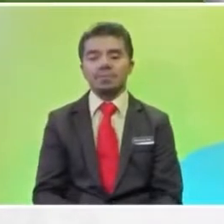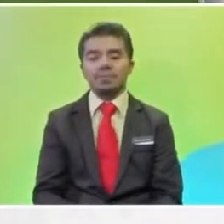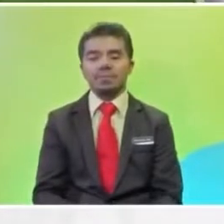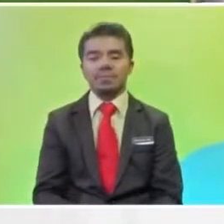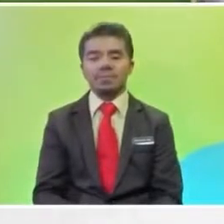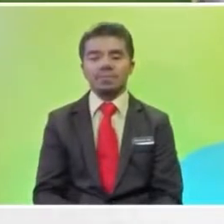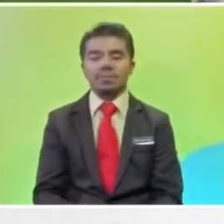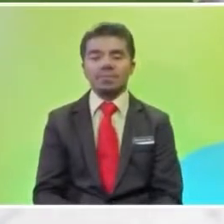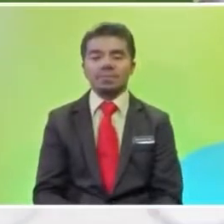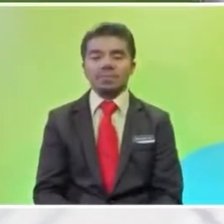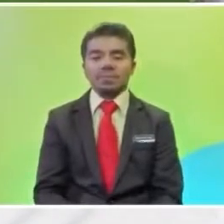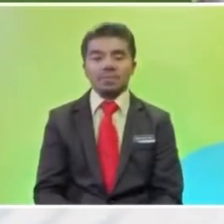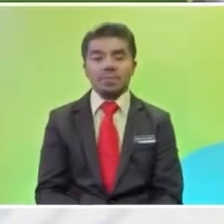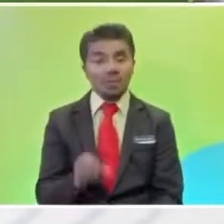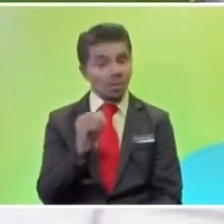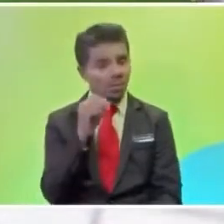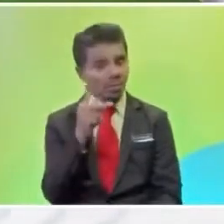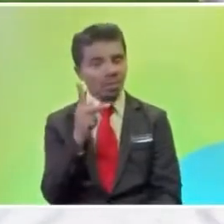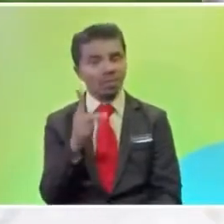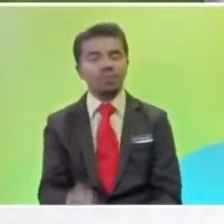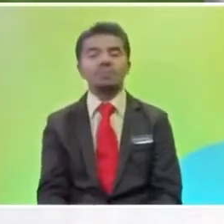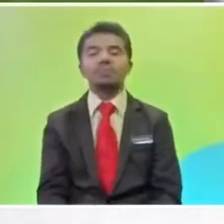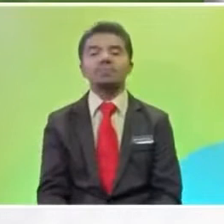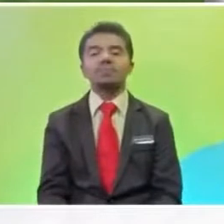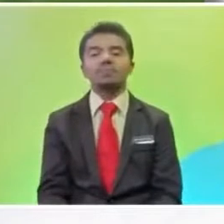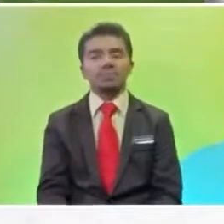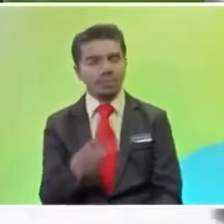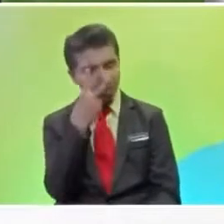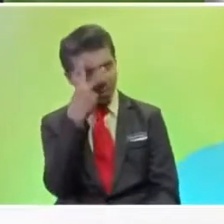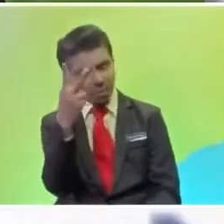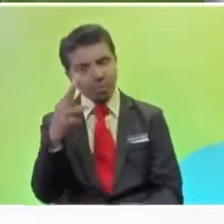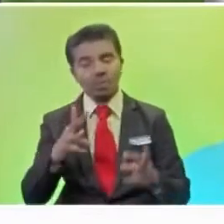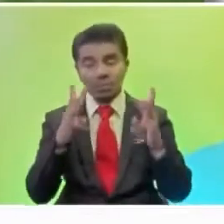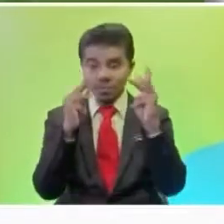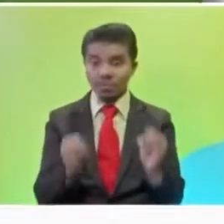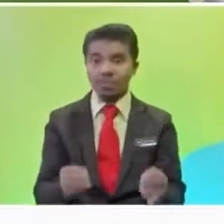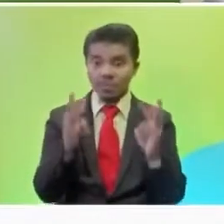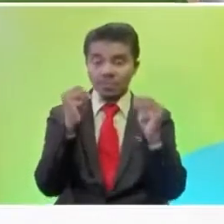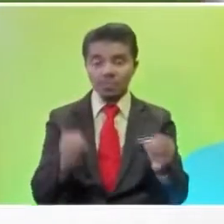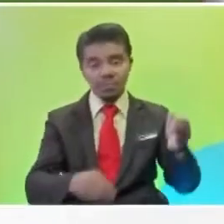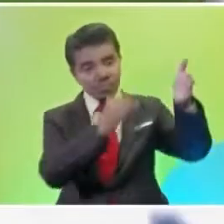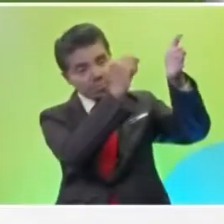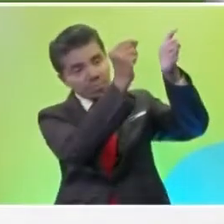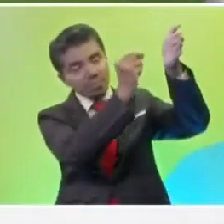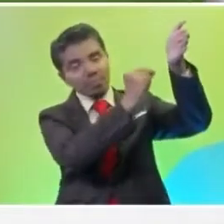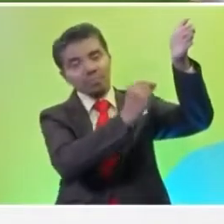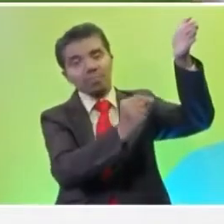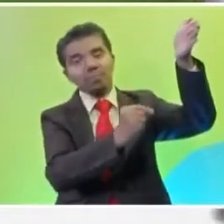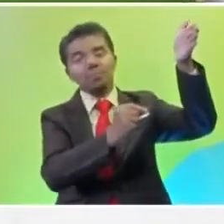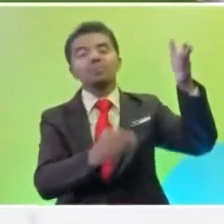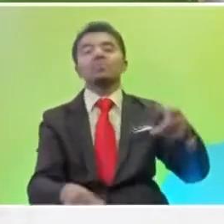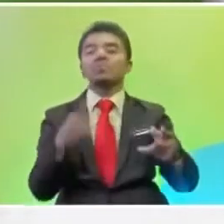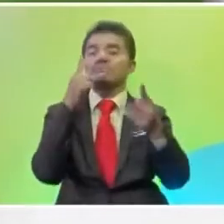Oke kalau kita dapat lihat murid pada ketika ini dia sedang membentangkan tentang bagaimana anak berkata tidak